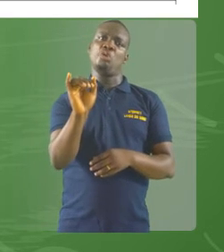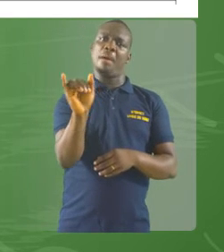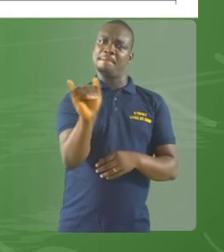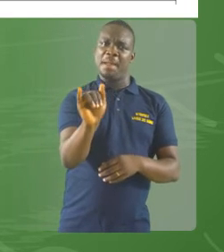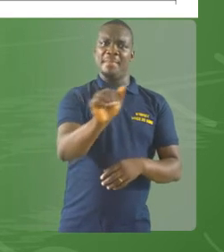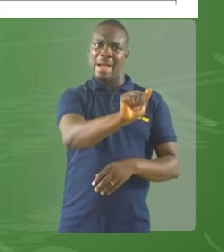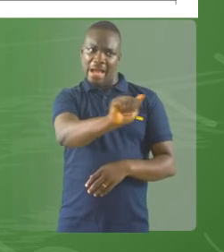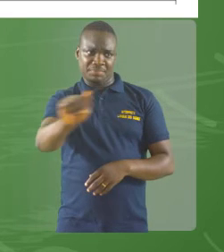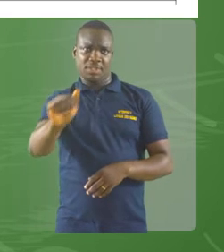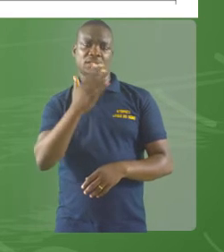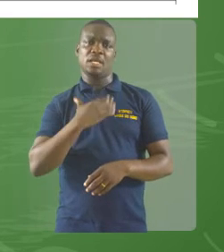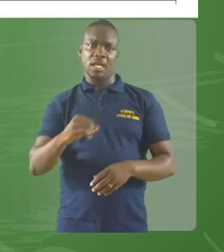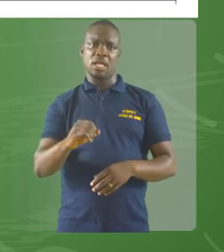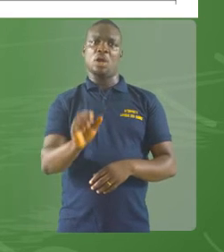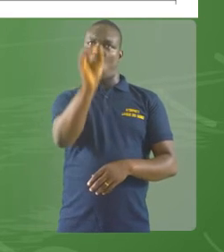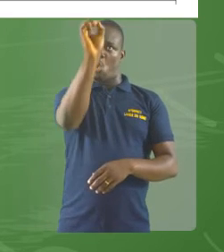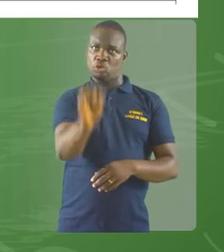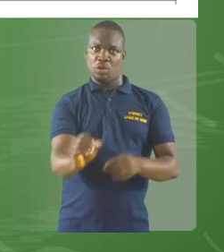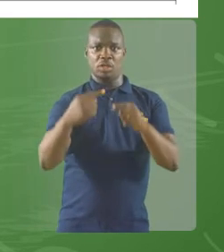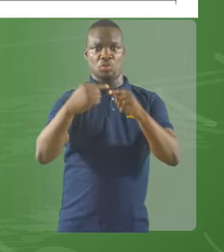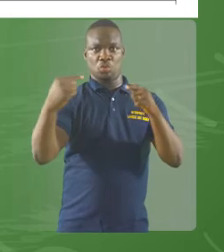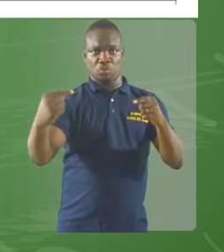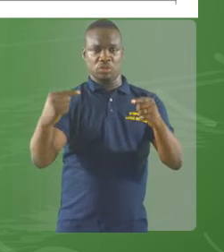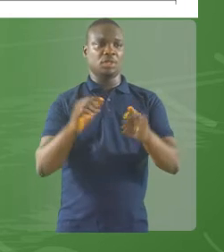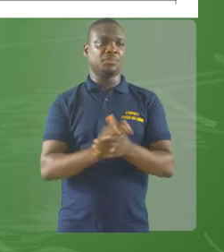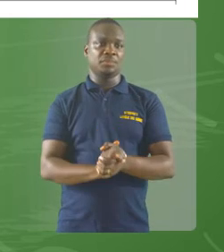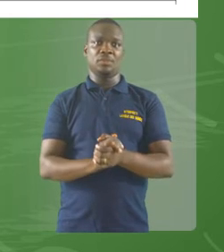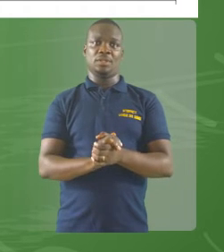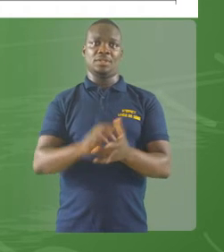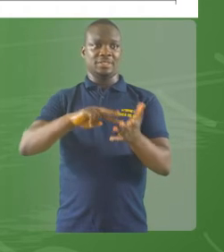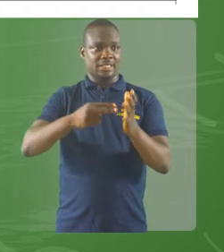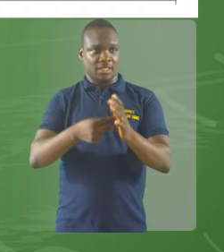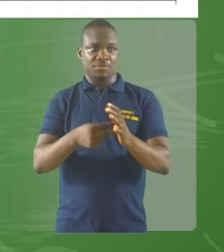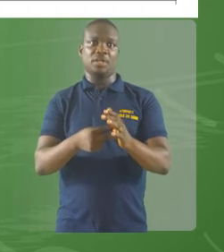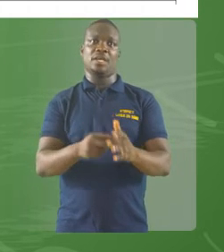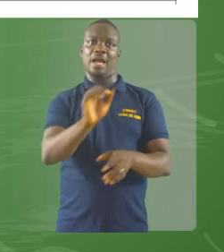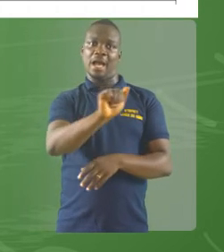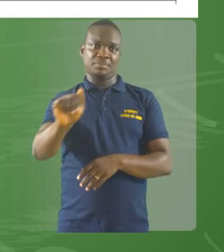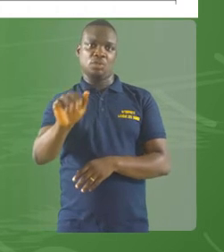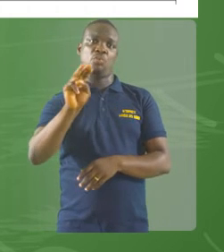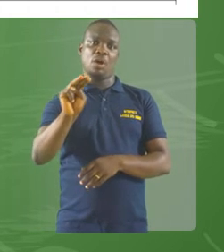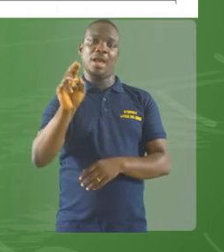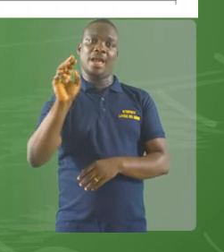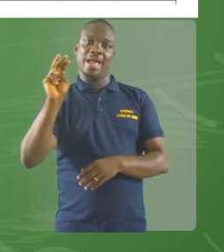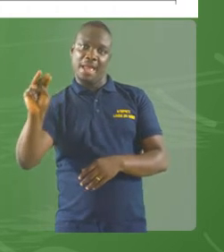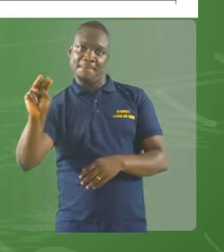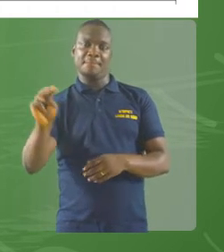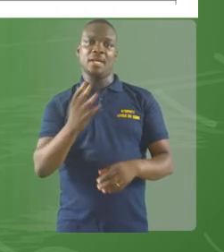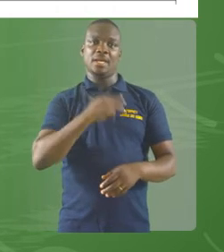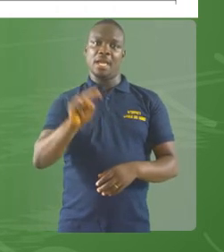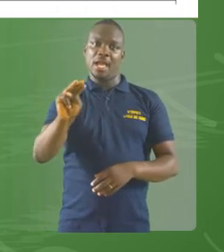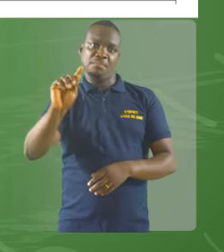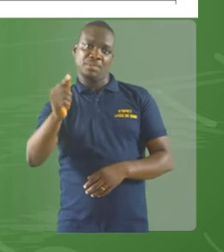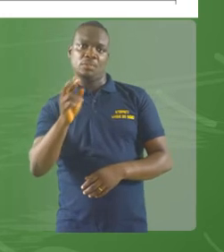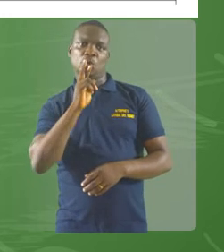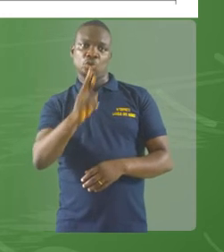abscisse et des ordonnées opposées. Ça veut dire que l'affixe du point M et l'affixe du point M' seront